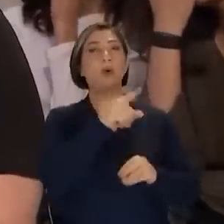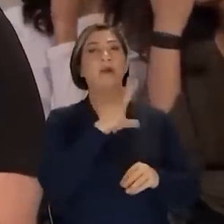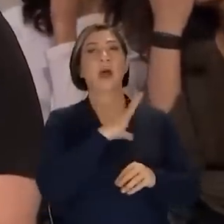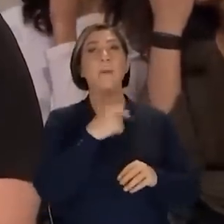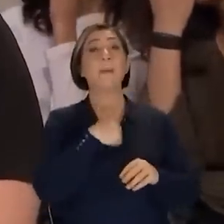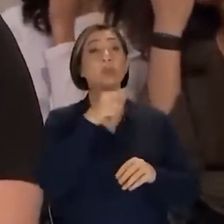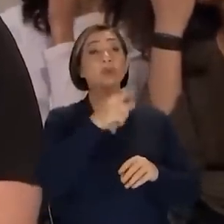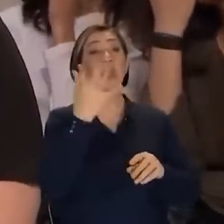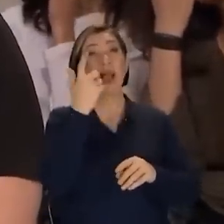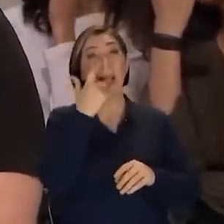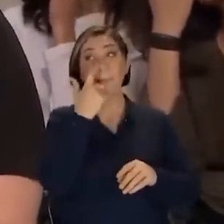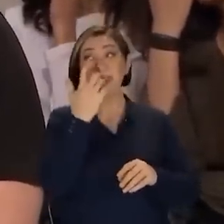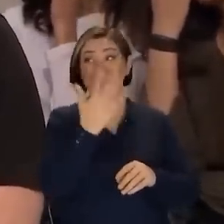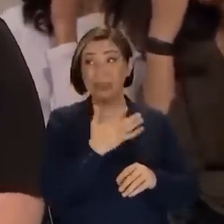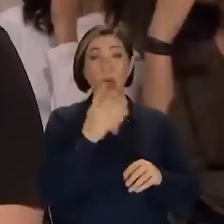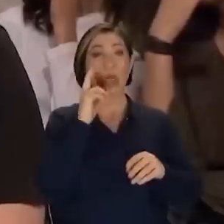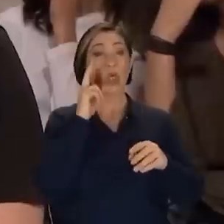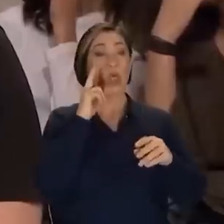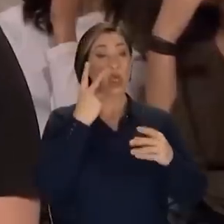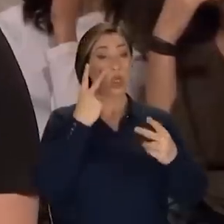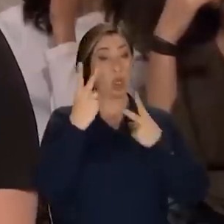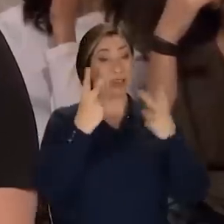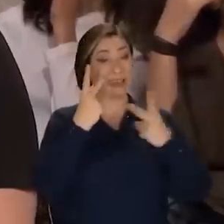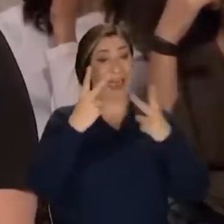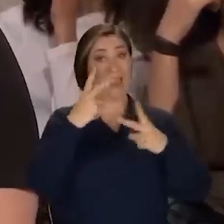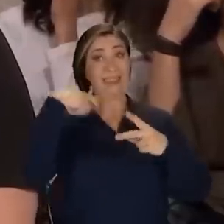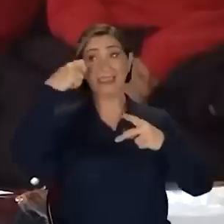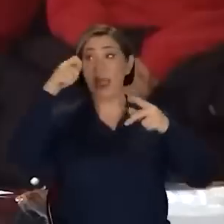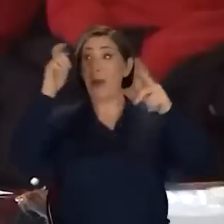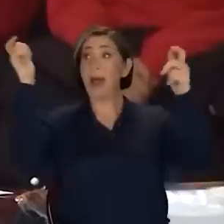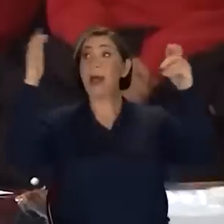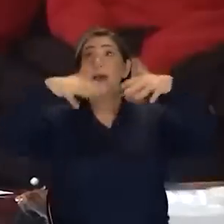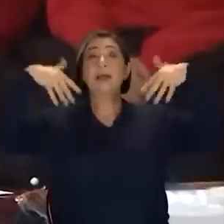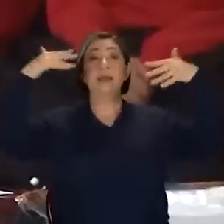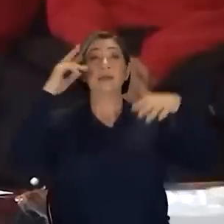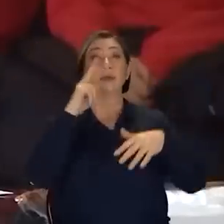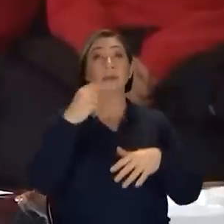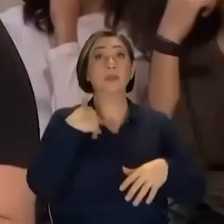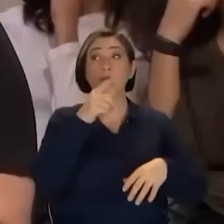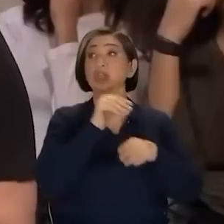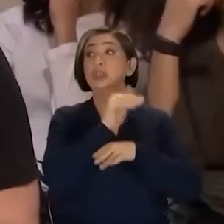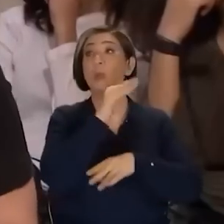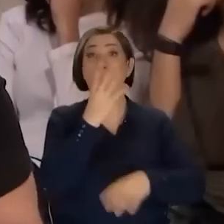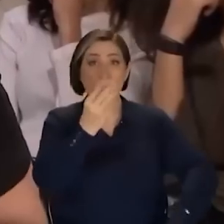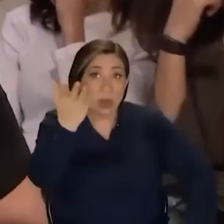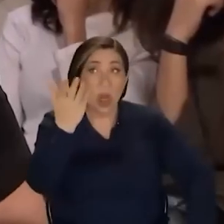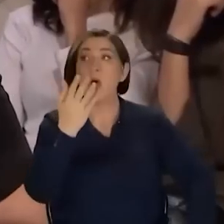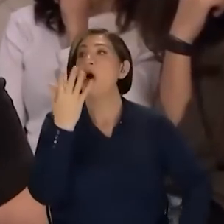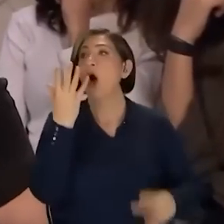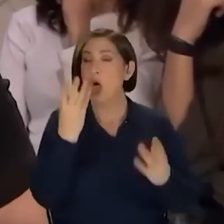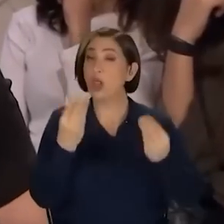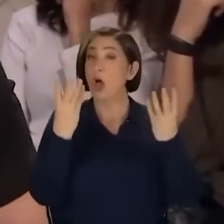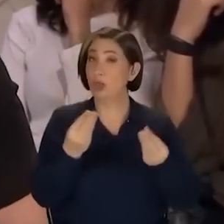Çünkü ben bunun daha kabasını göstereyim sinema perdesinde gösterince de yaşadım Olur mu böyle şey diyor ya böyle şey